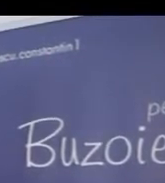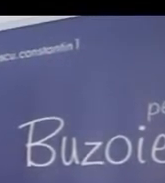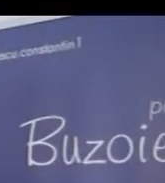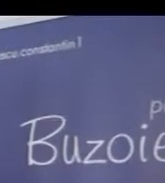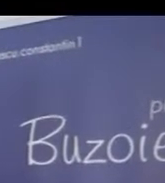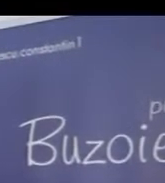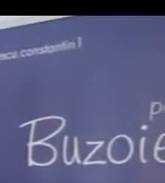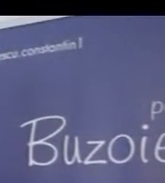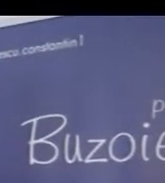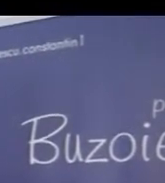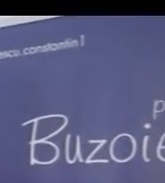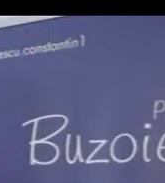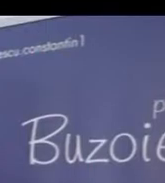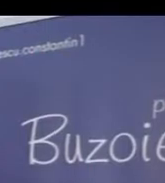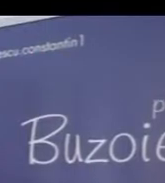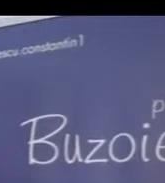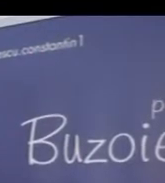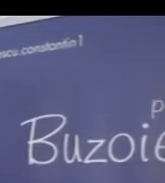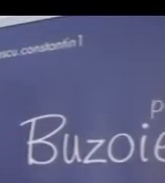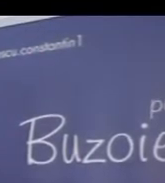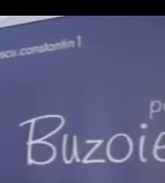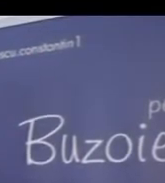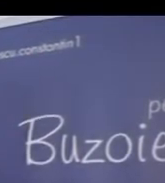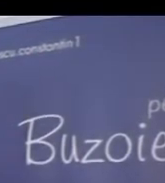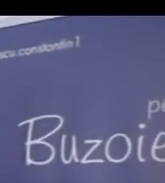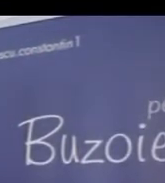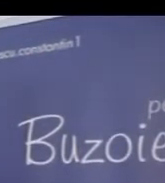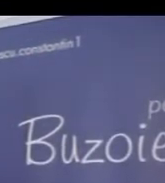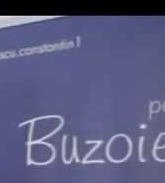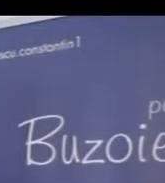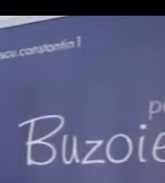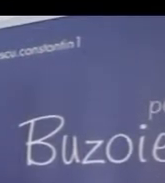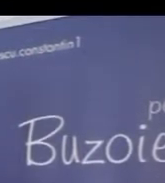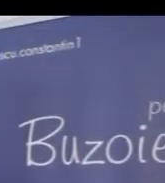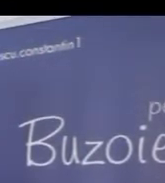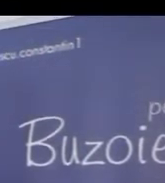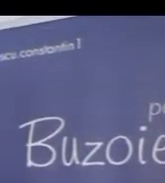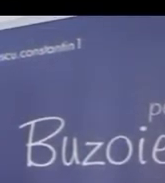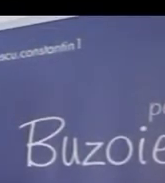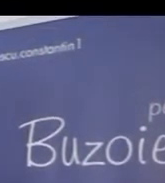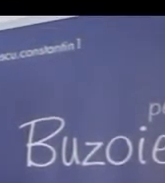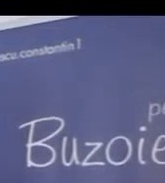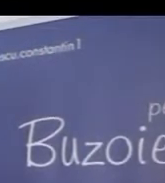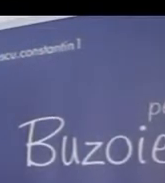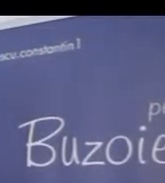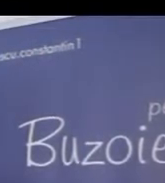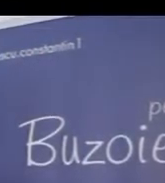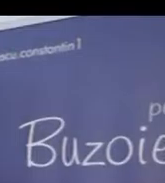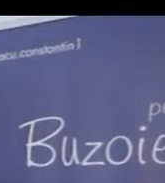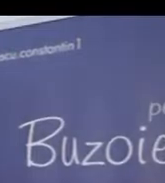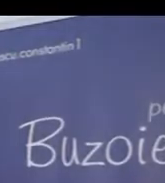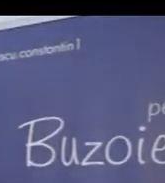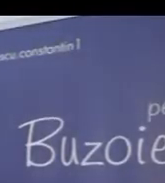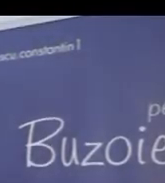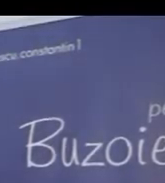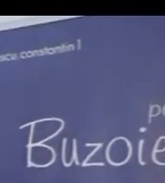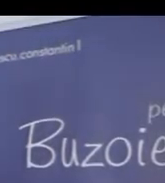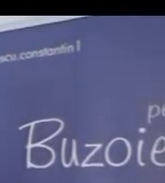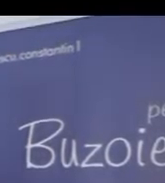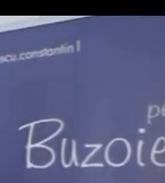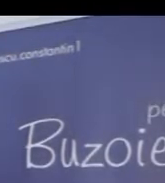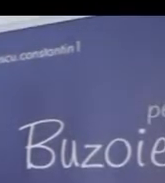măsura cerințelor dumneavoastră. Cunosc bine realitățile orașului nostru și, fără falsă modestie, poate cel mai bine dintre toți candidații.